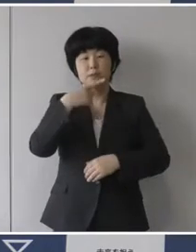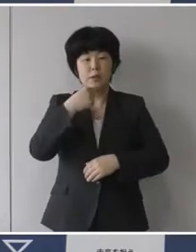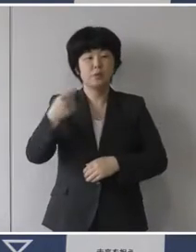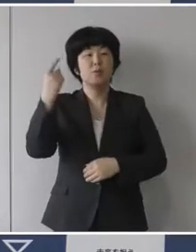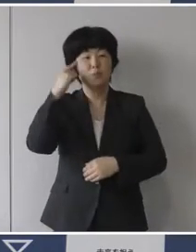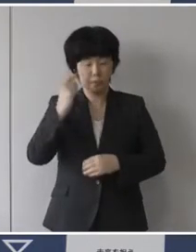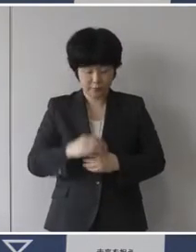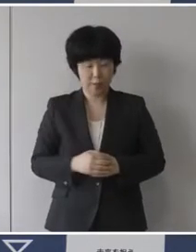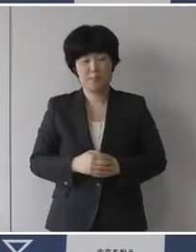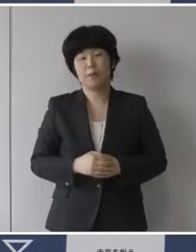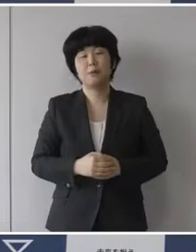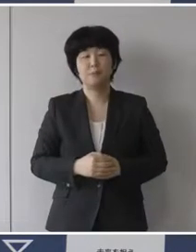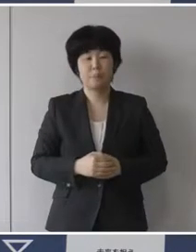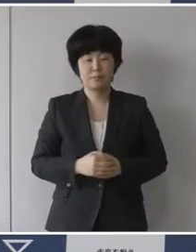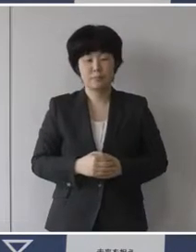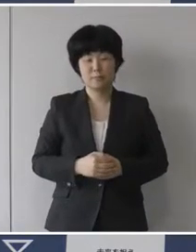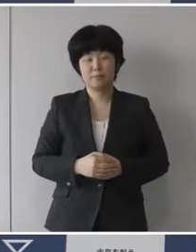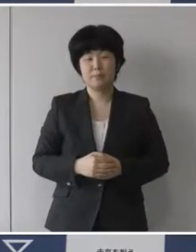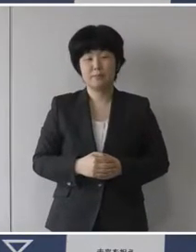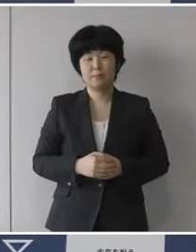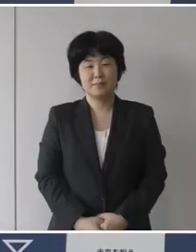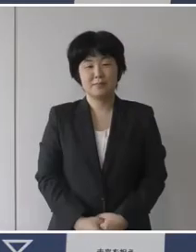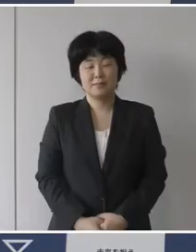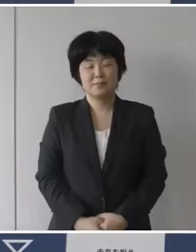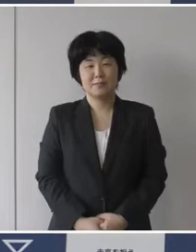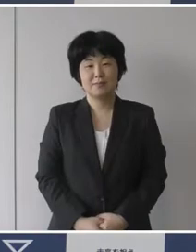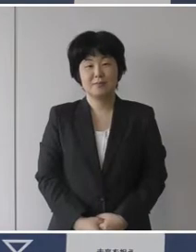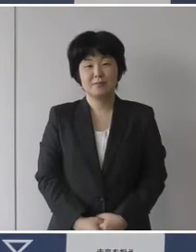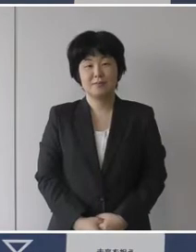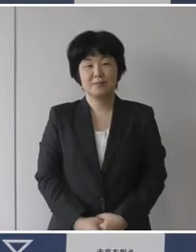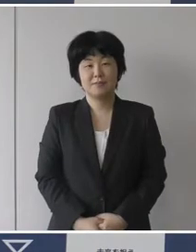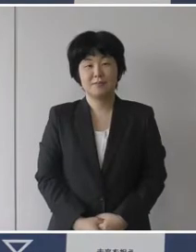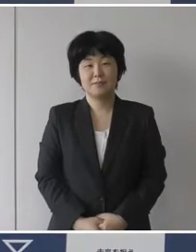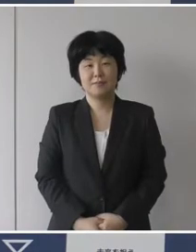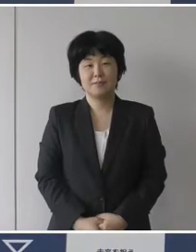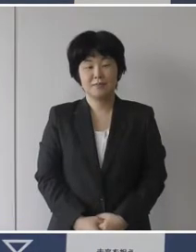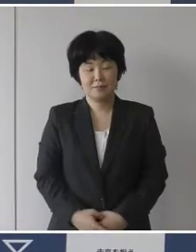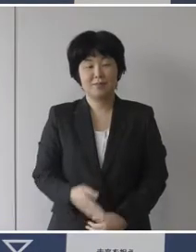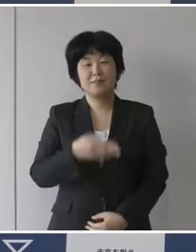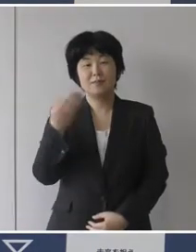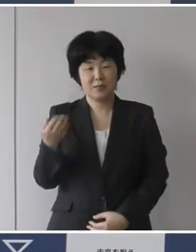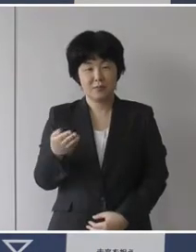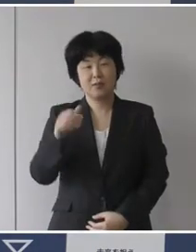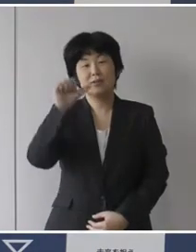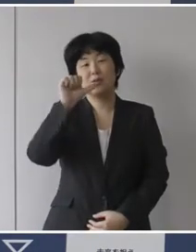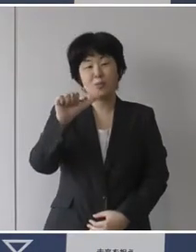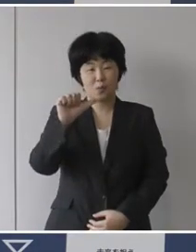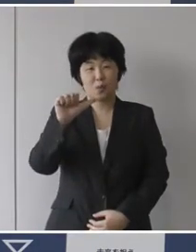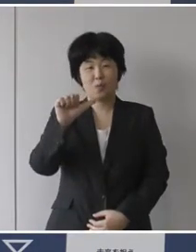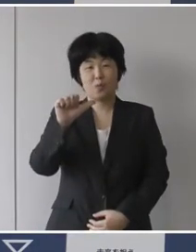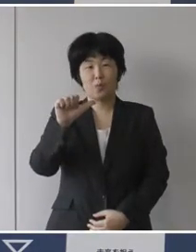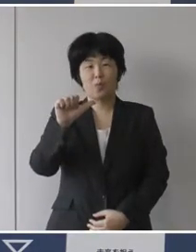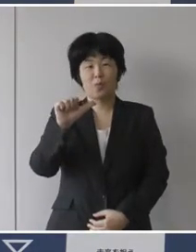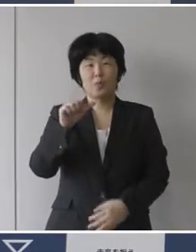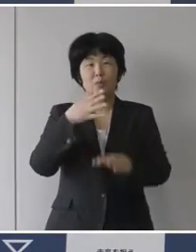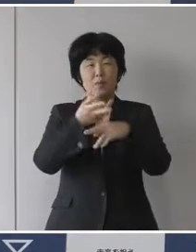っちここに目指して進んでいきたいということであります。 続きまして各項目です。ではデジタル化推進アドバイザーの通告を